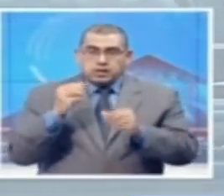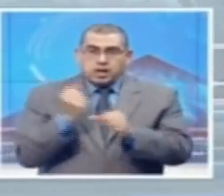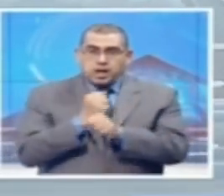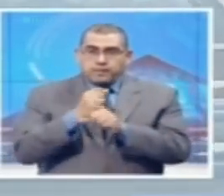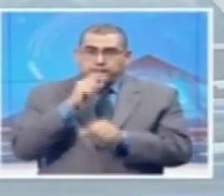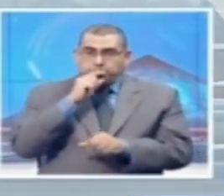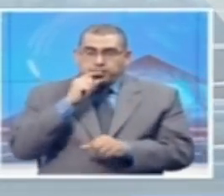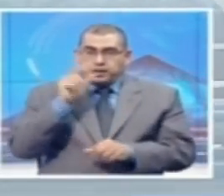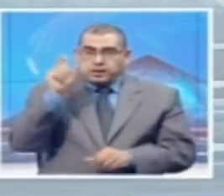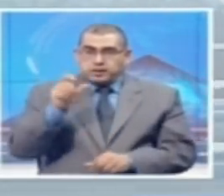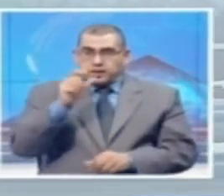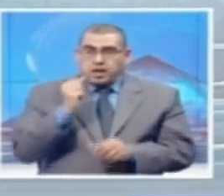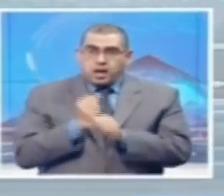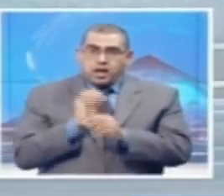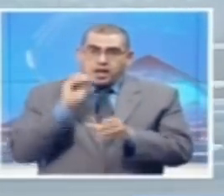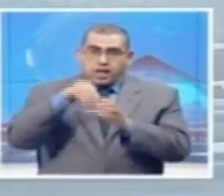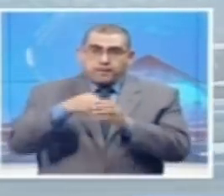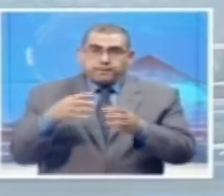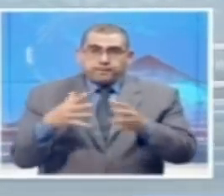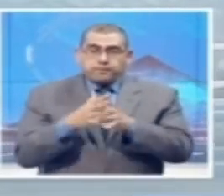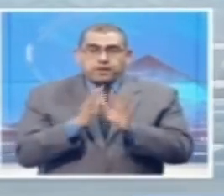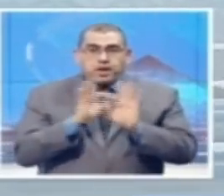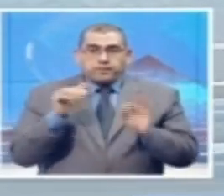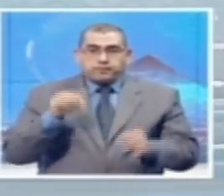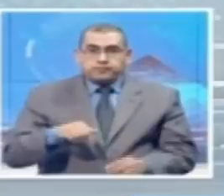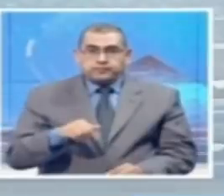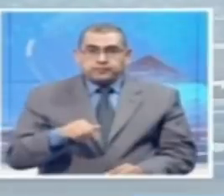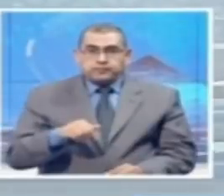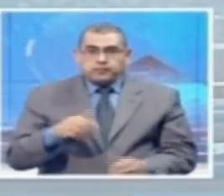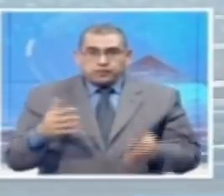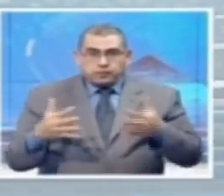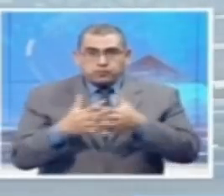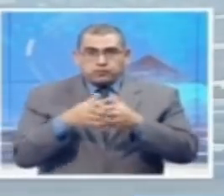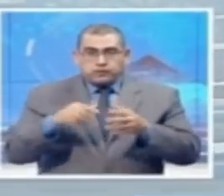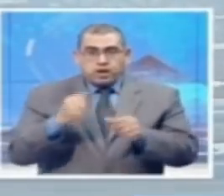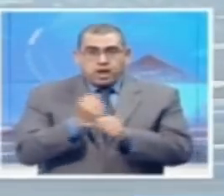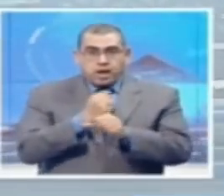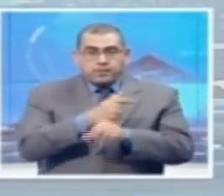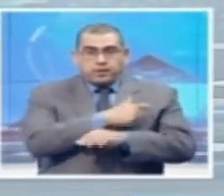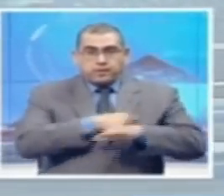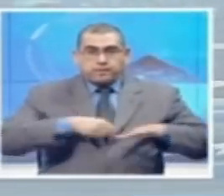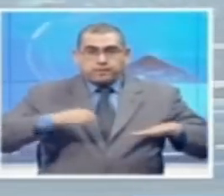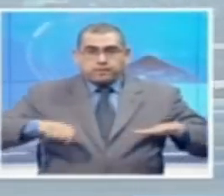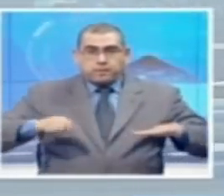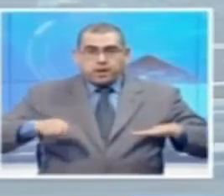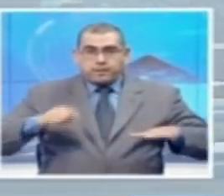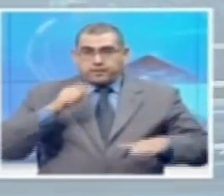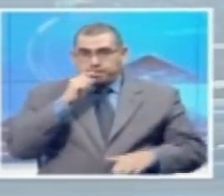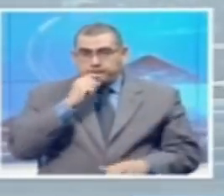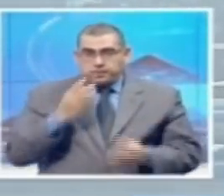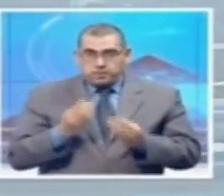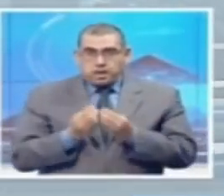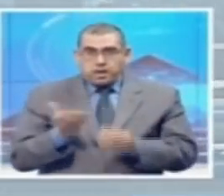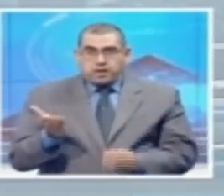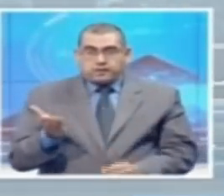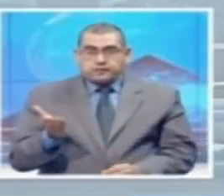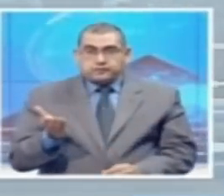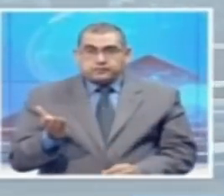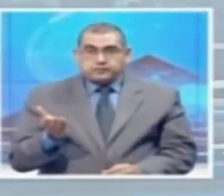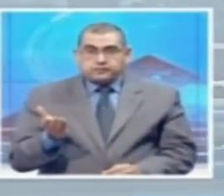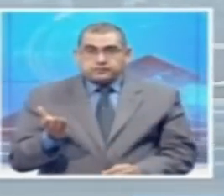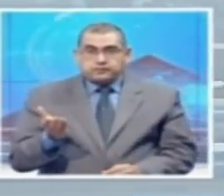المرأة في كل المجالات ومنها المشاركة في العمل القضائي في مجلس الدولة